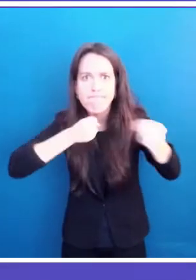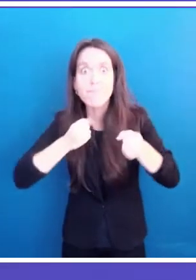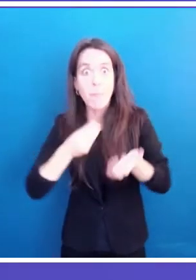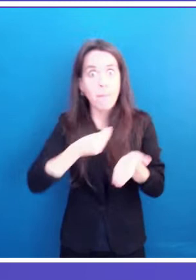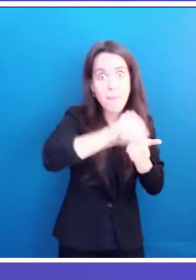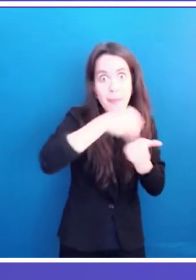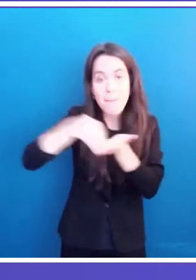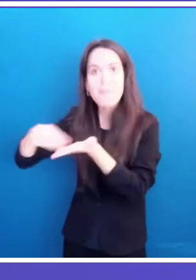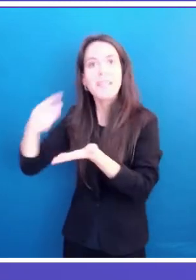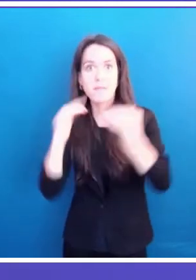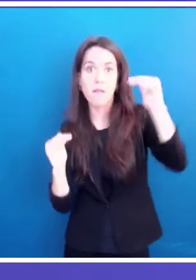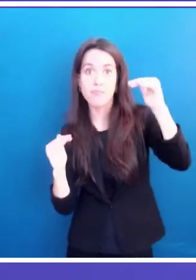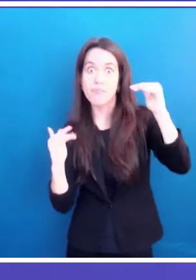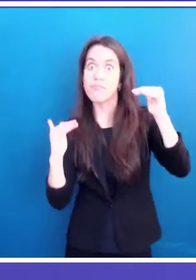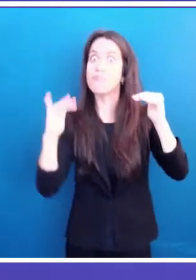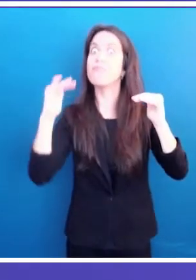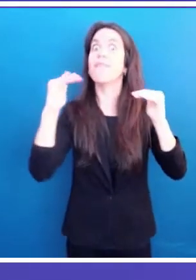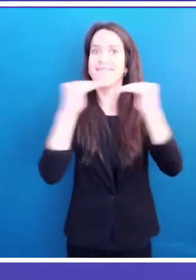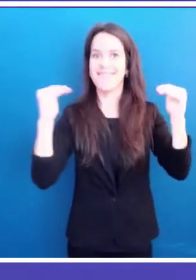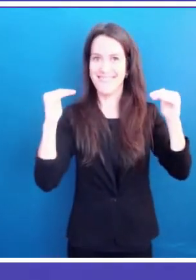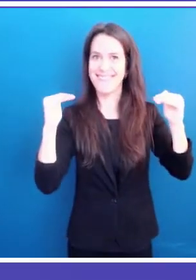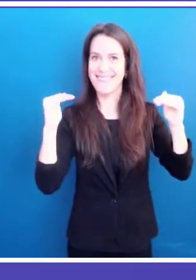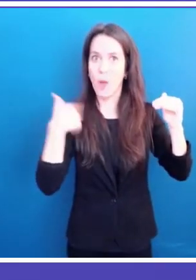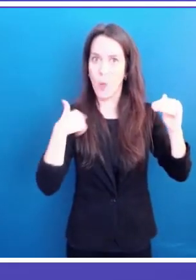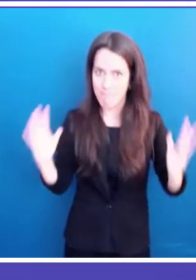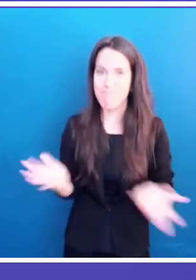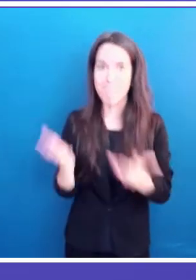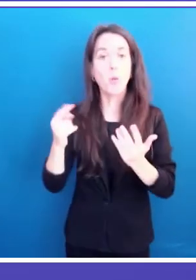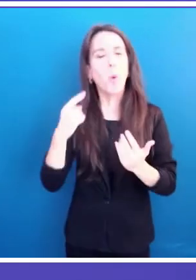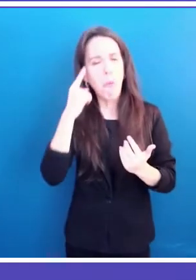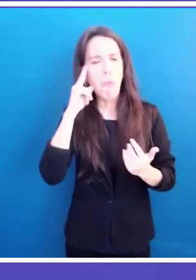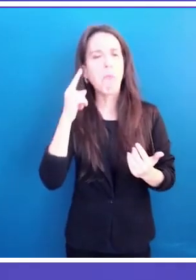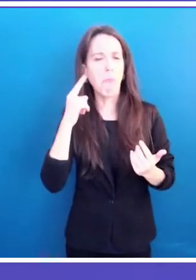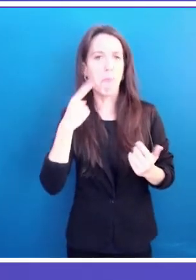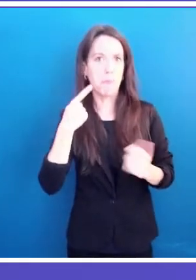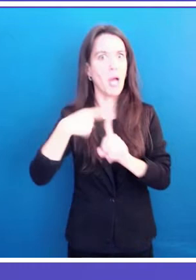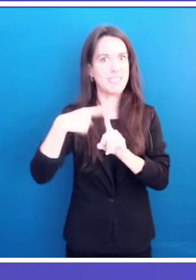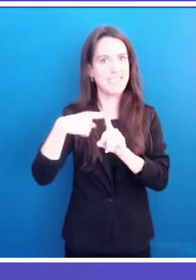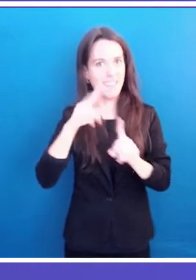تؤمن بوجود المرأة، ضرورة تمثيل المرأة في الشركات والمنظمات،